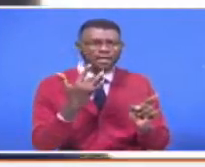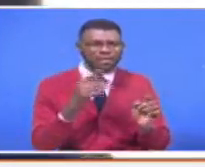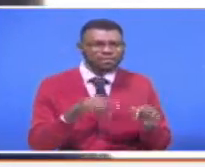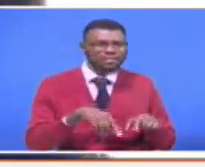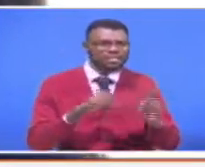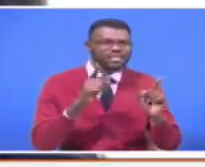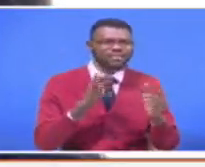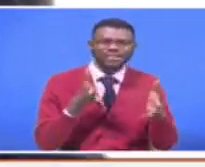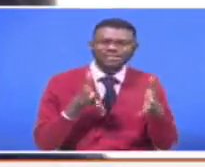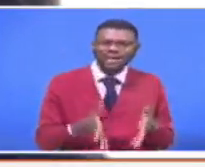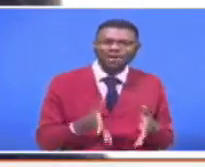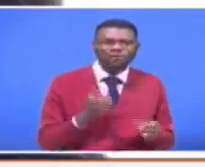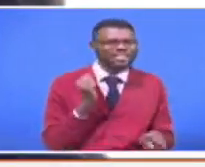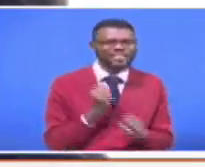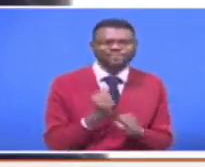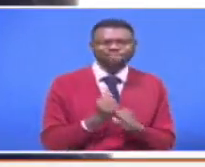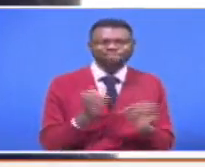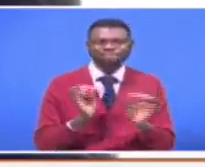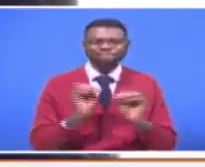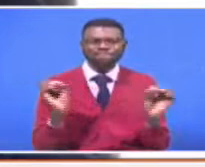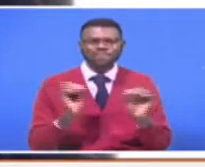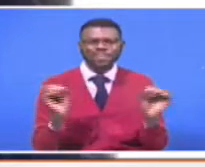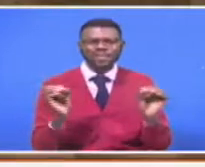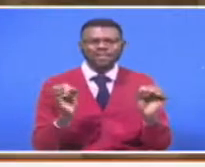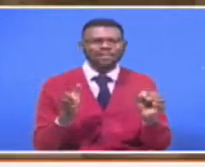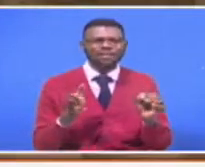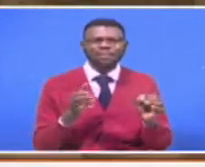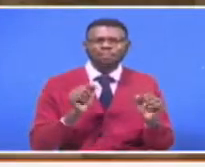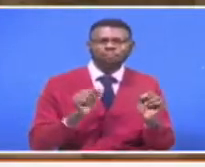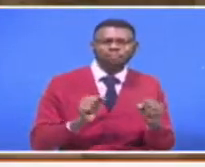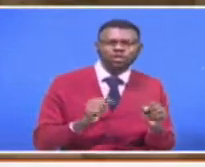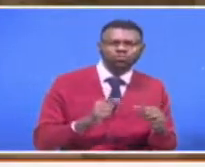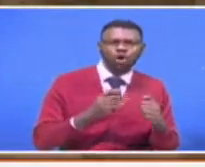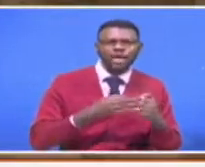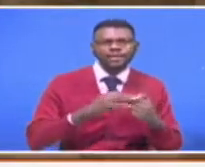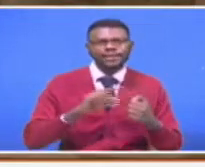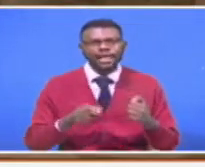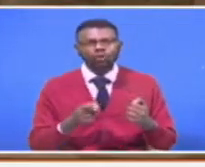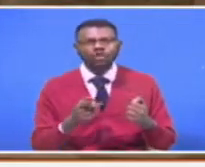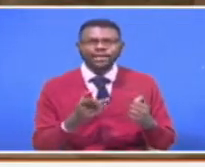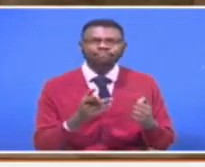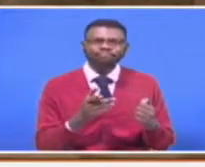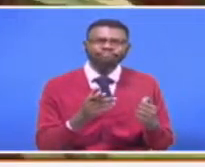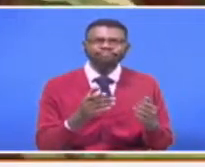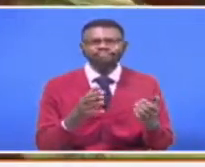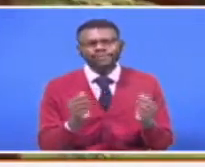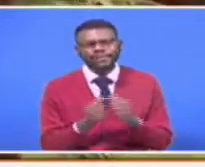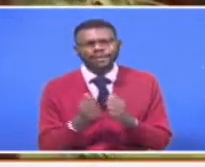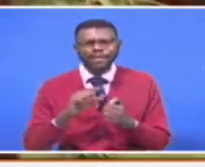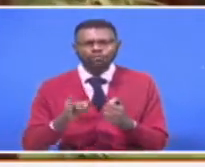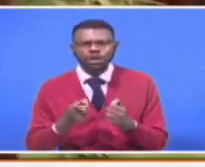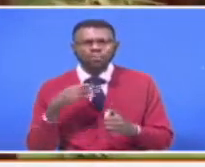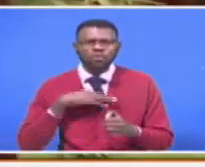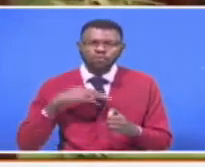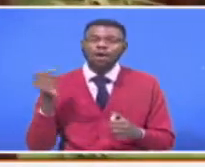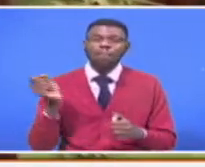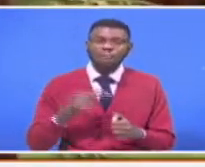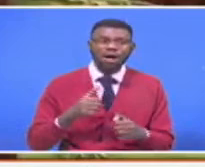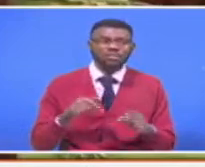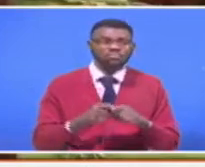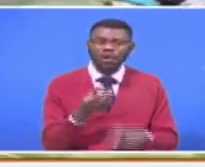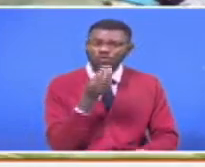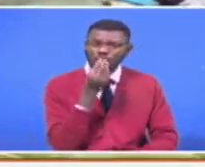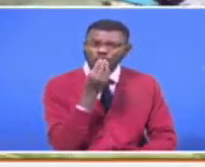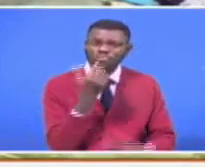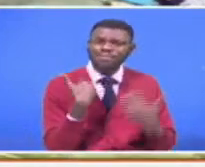amelazimika kusitisha kibarua ambacho kingempa angalau kati ya 8,000 na 10,000 kila mwezi. Lishe bora kwa mama pia ni